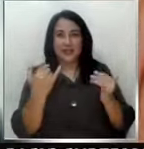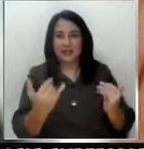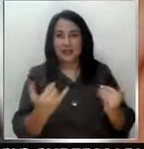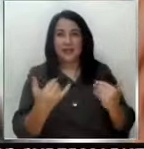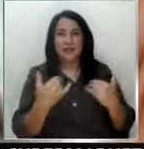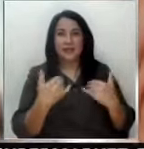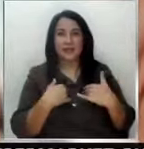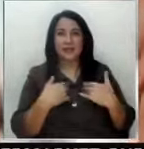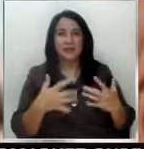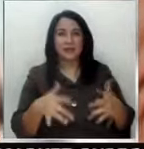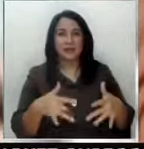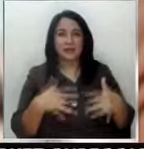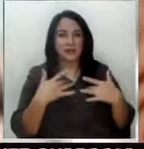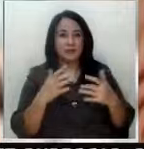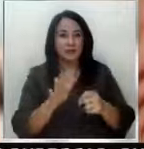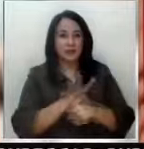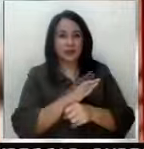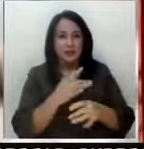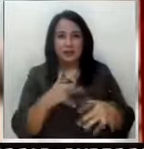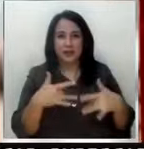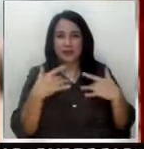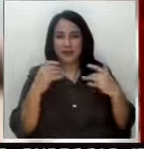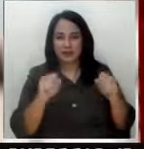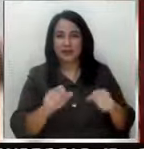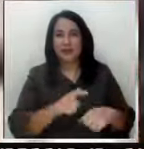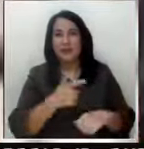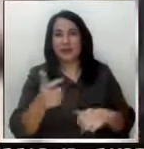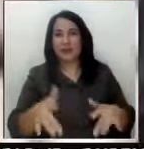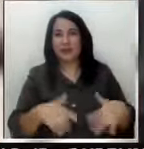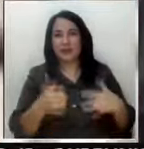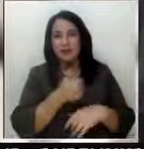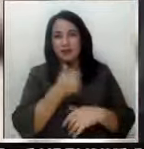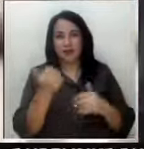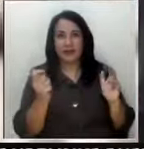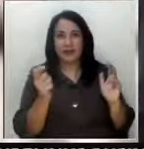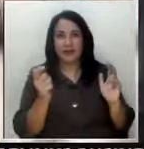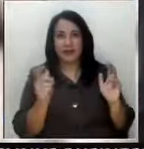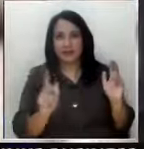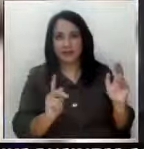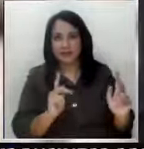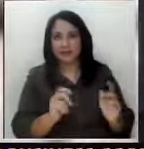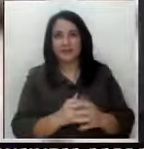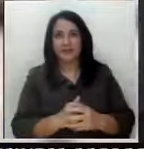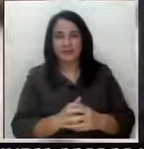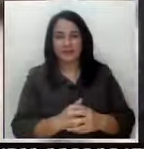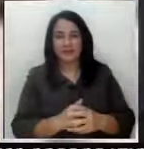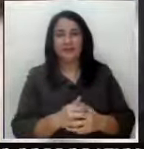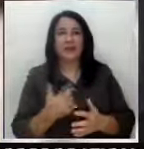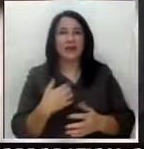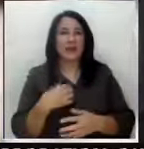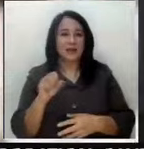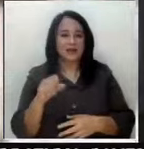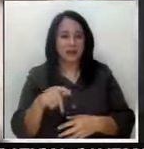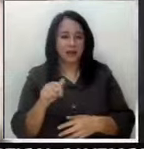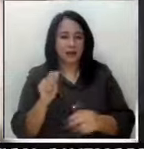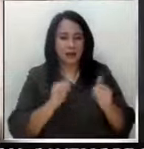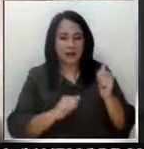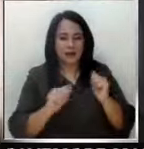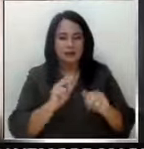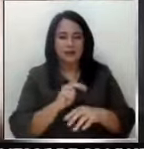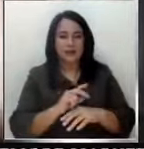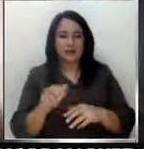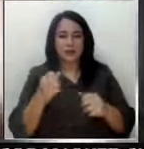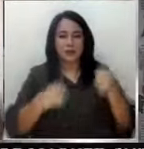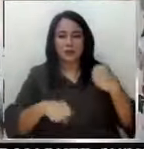life. And it can live another life with someone else. Host naman ang Sparkle Artist and National Athlete na si